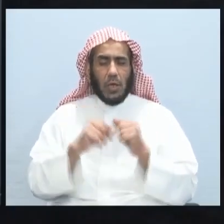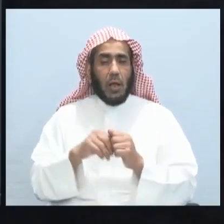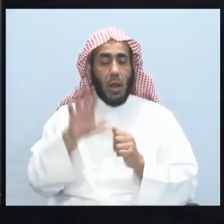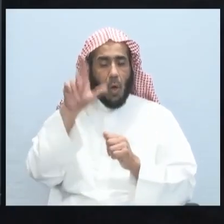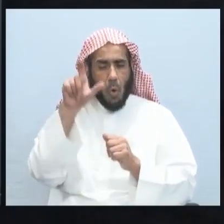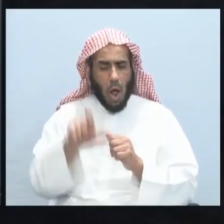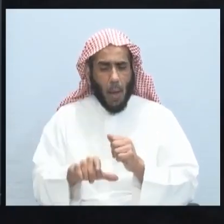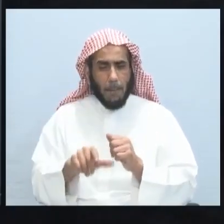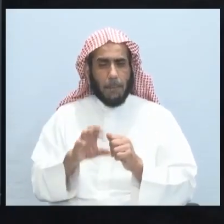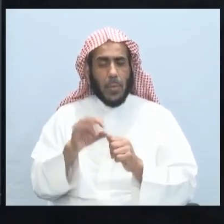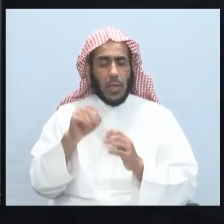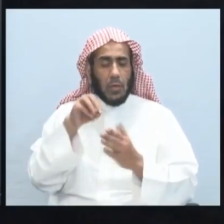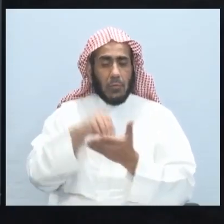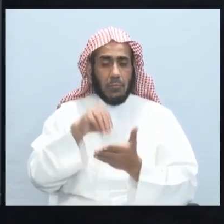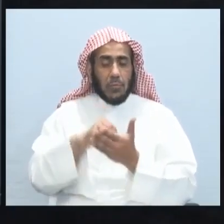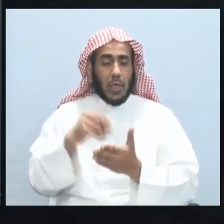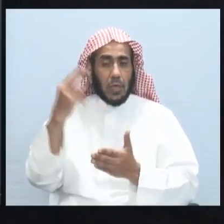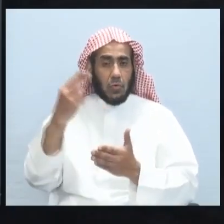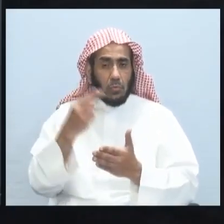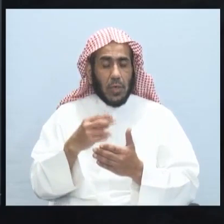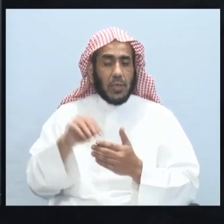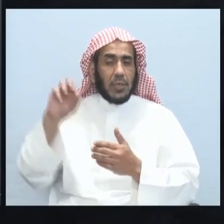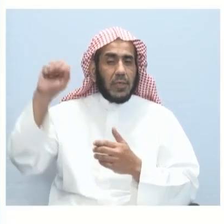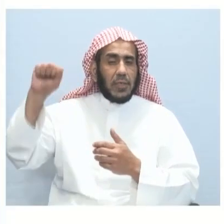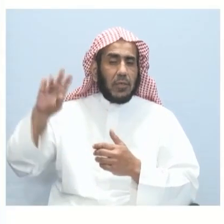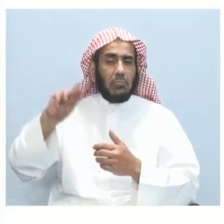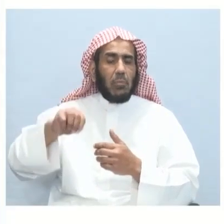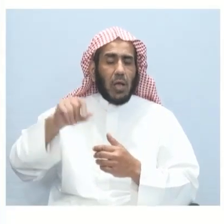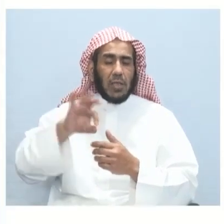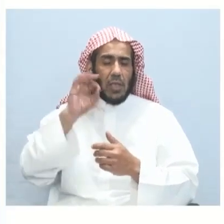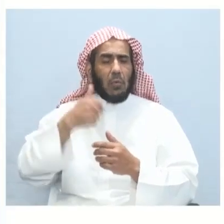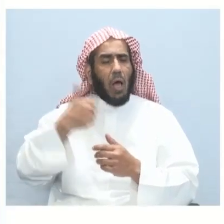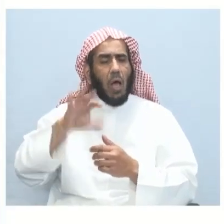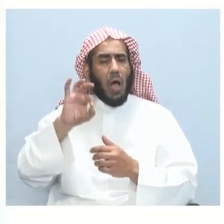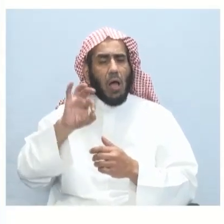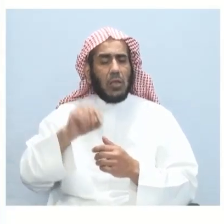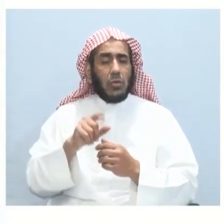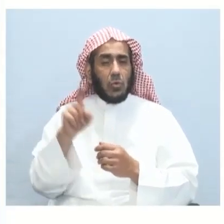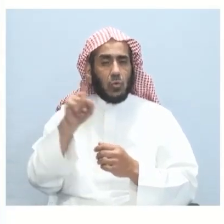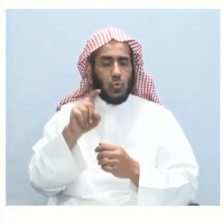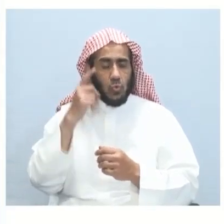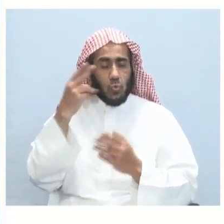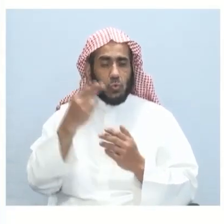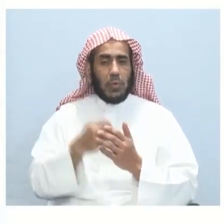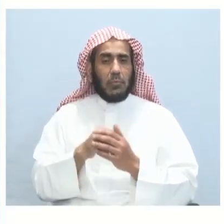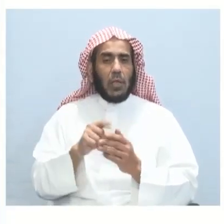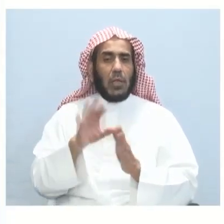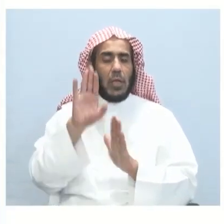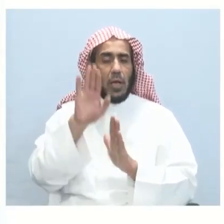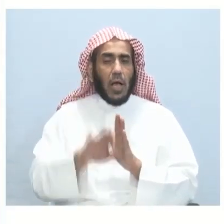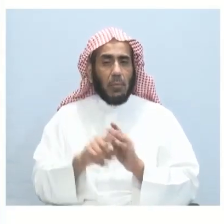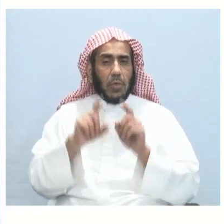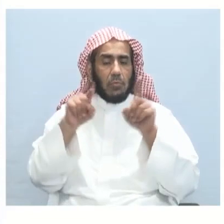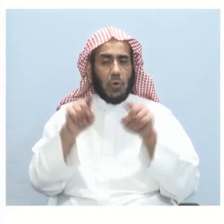او الفئات التي تحتوي على رسومات سمارت ارتستطيع اختيار احد هذه الرسومات وليكن قائمه